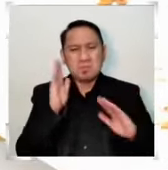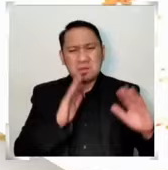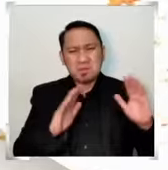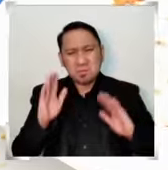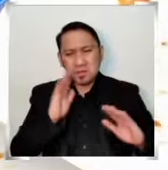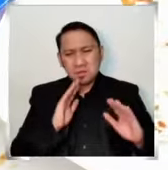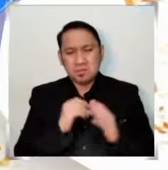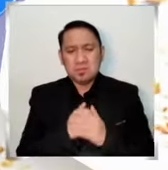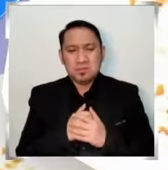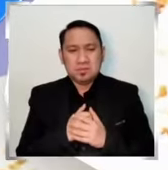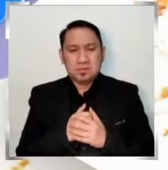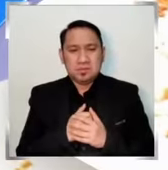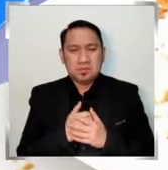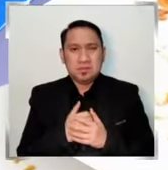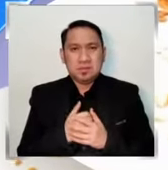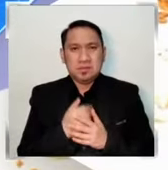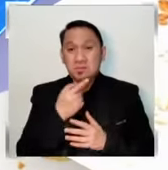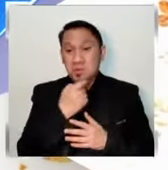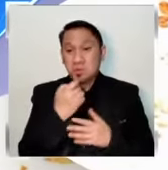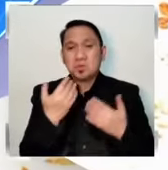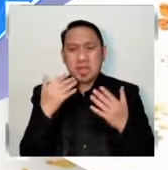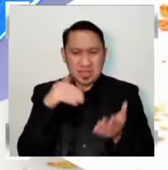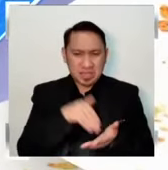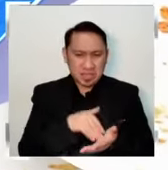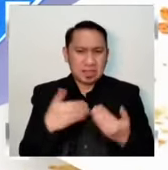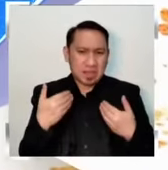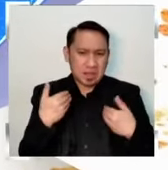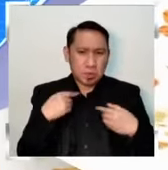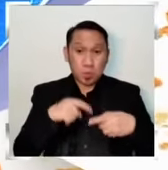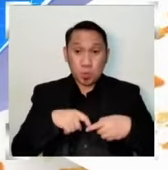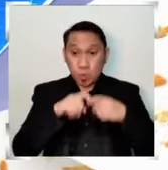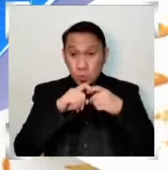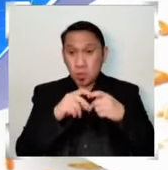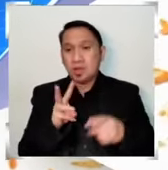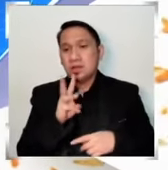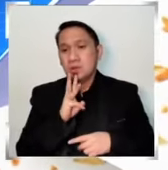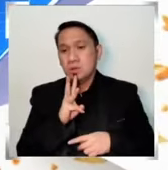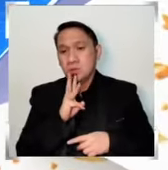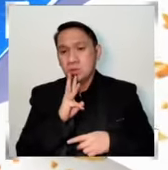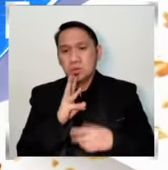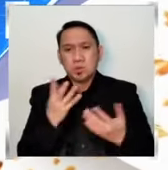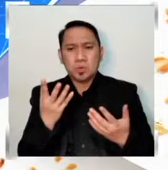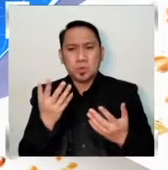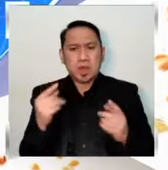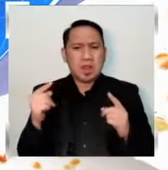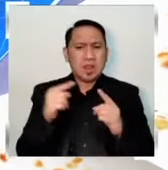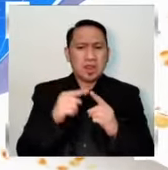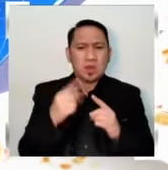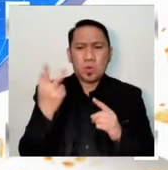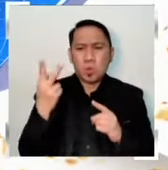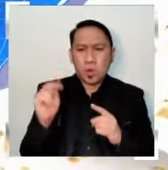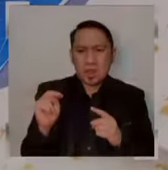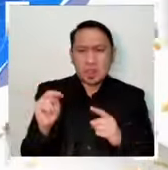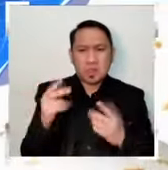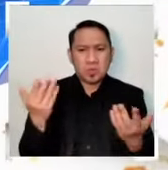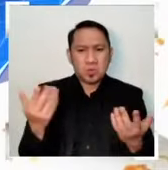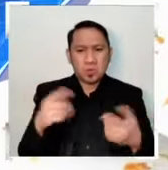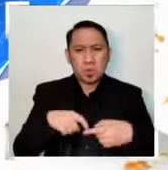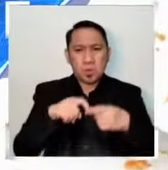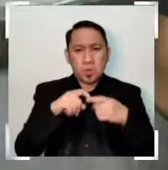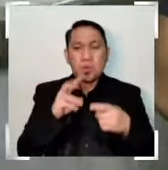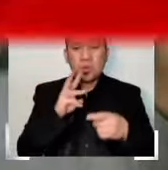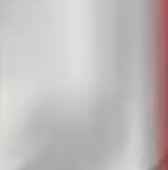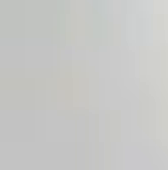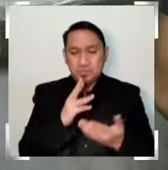panibagong water service interruption kasi ng Maynilad. At kung hanggang kailan yan tatagal, alamin sa live na pagsaksi ni Bam